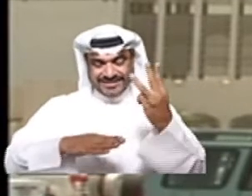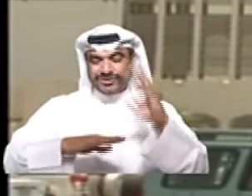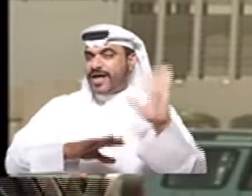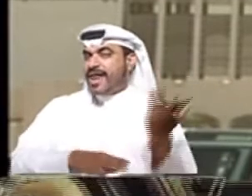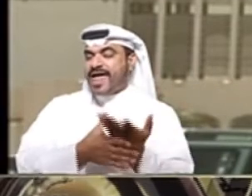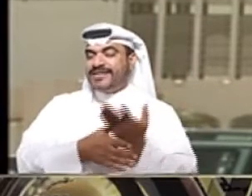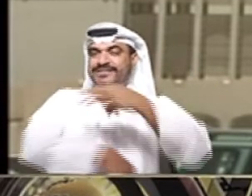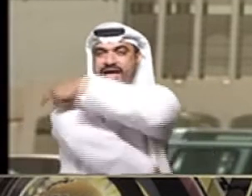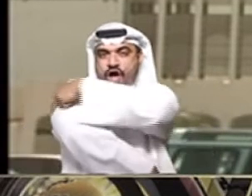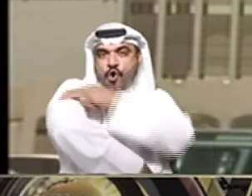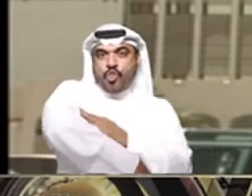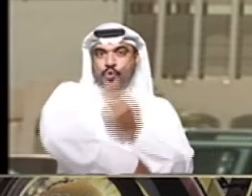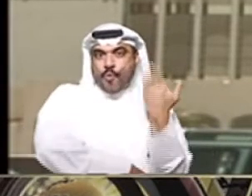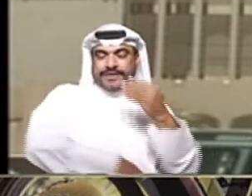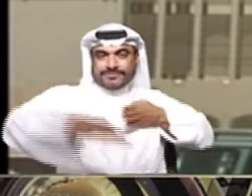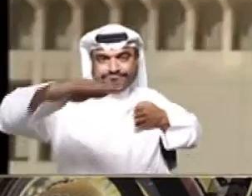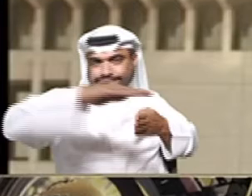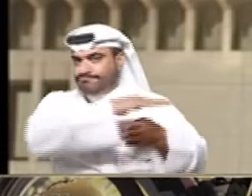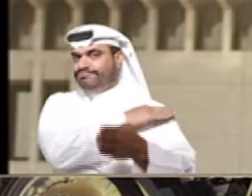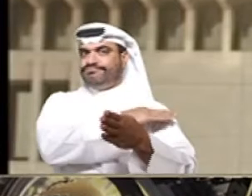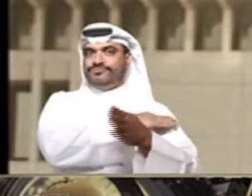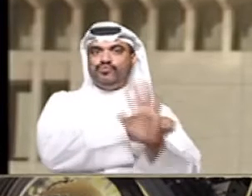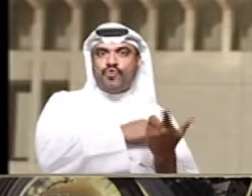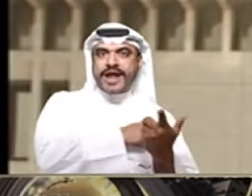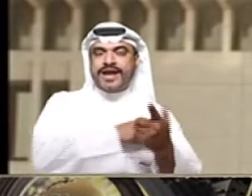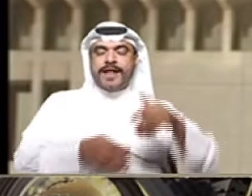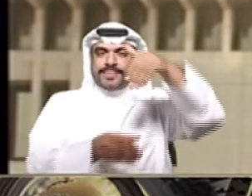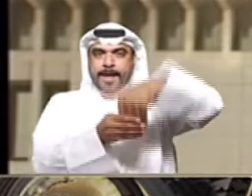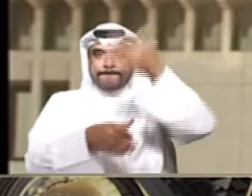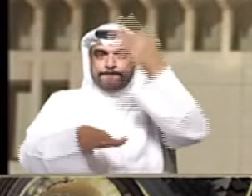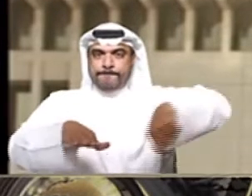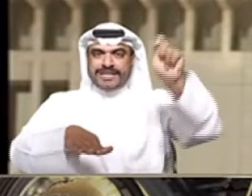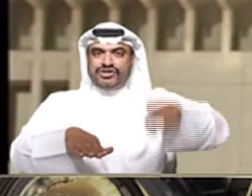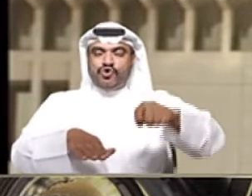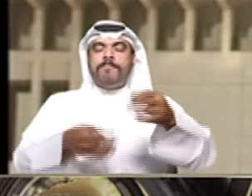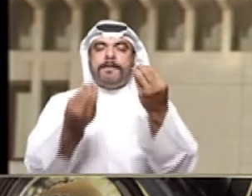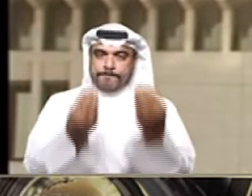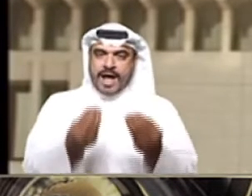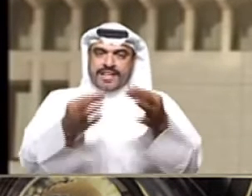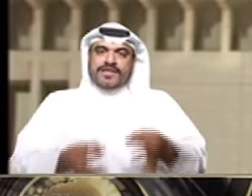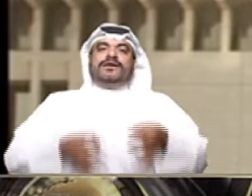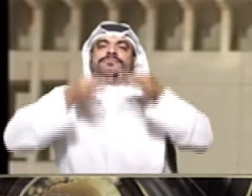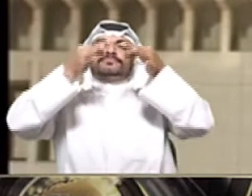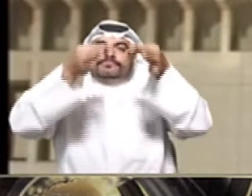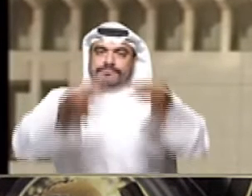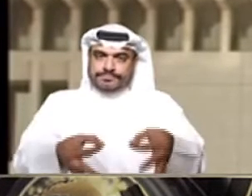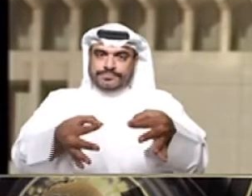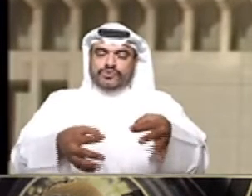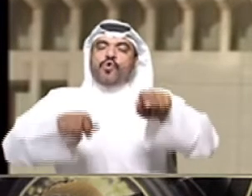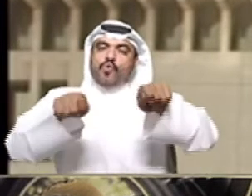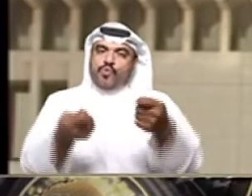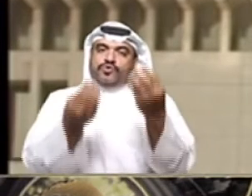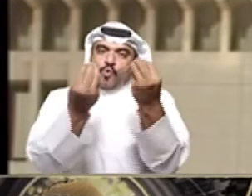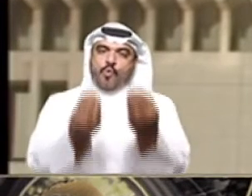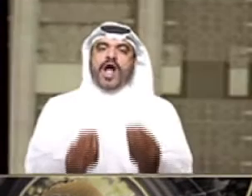يوليو المقبل. وكانت محكمة التمييز قد أمرت في أولى جلساتها في هذه القضية بوقف نفاذ